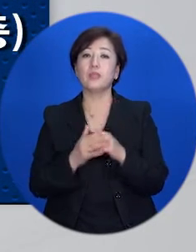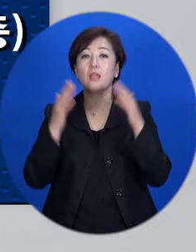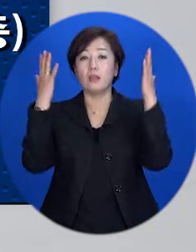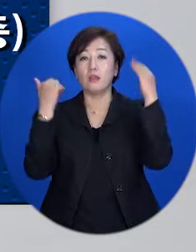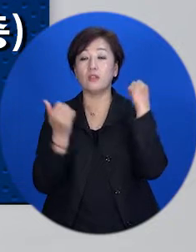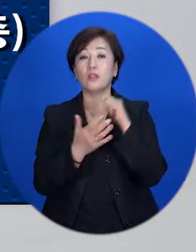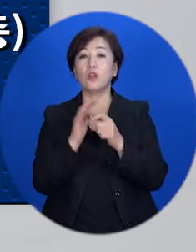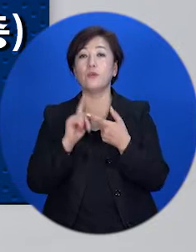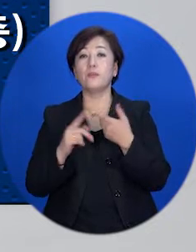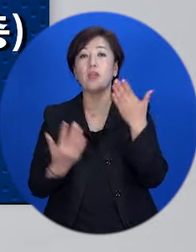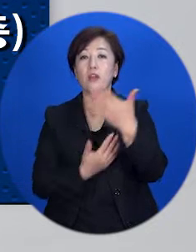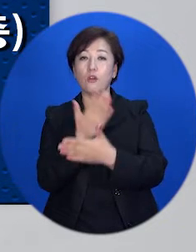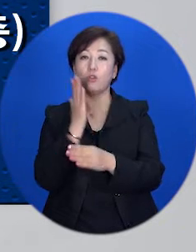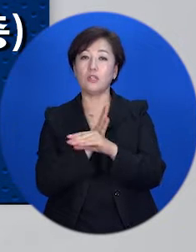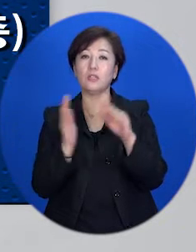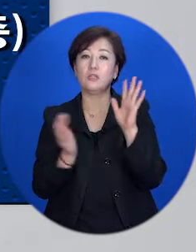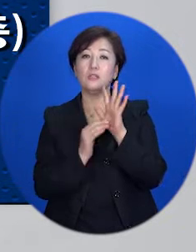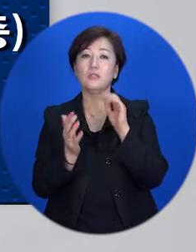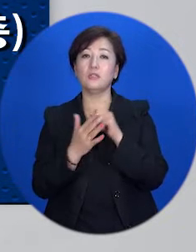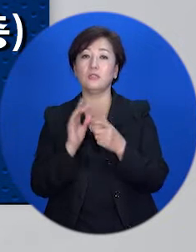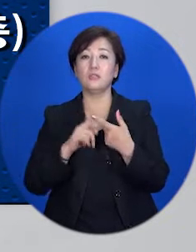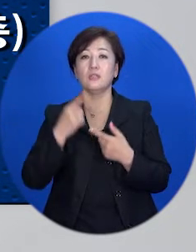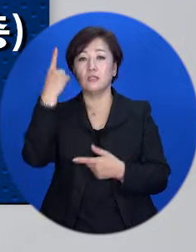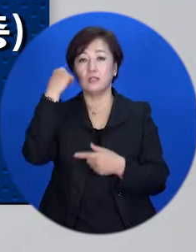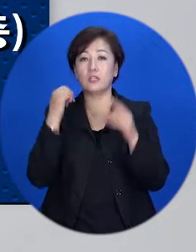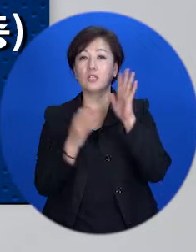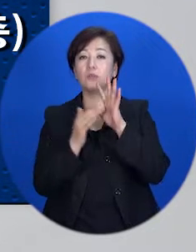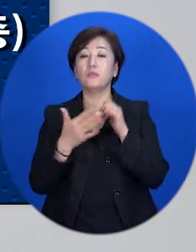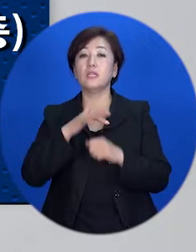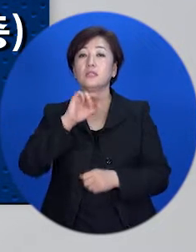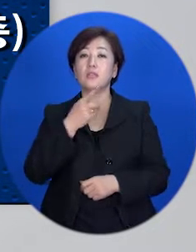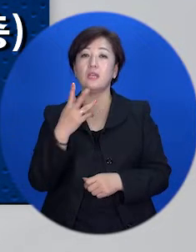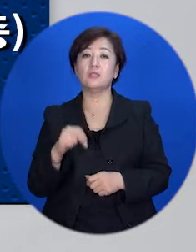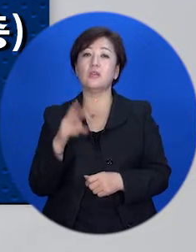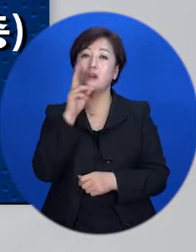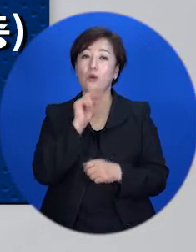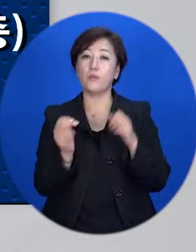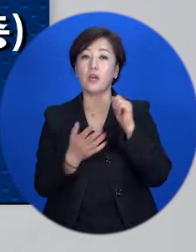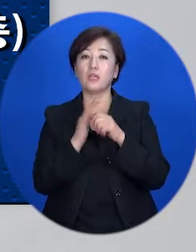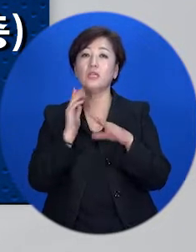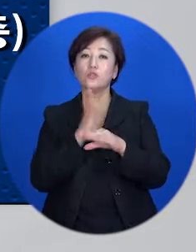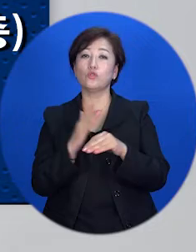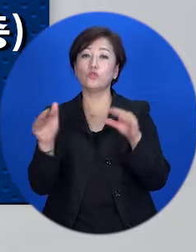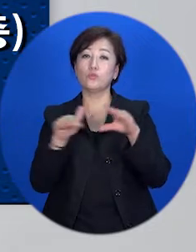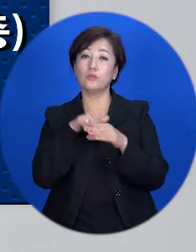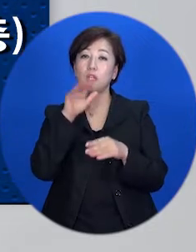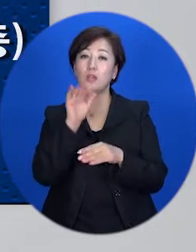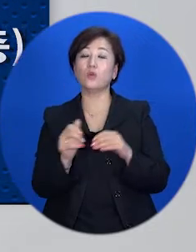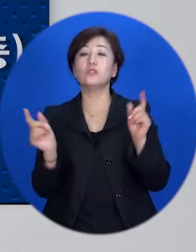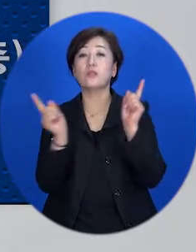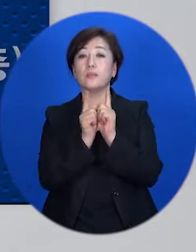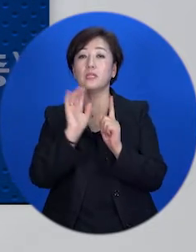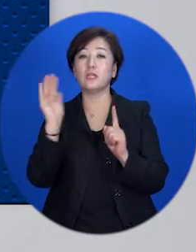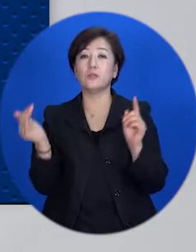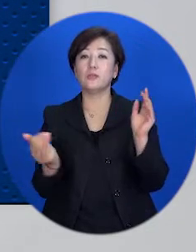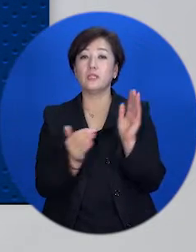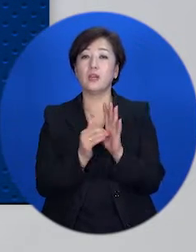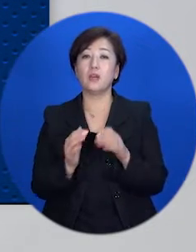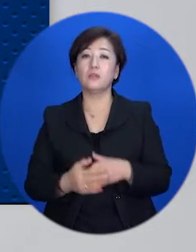여름에 어울리는 청량하고 감미로운 재즈 음악이 6월 20일 중구 문화의 전당을 찾아옵니다.